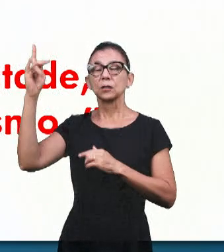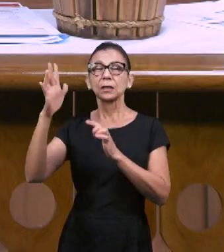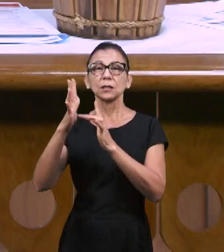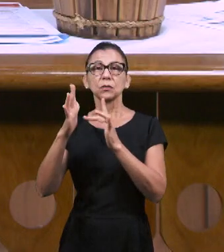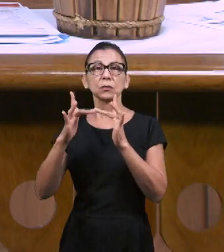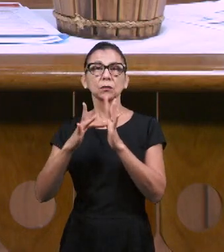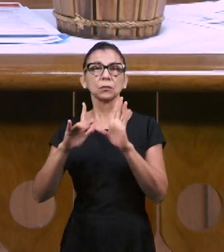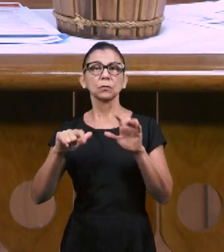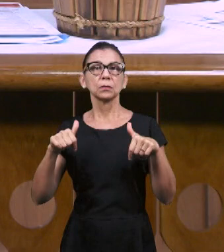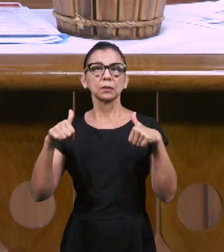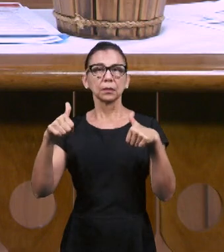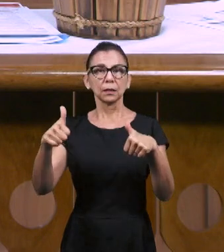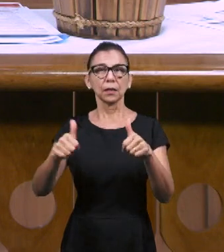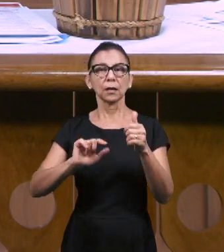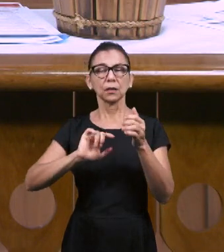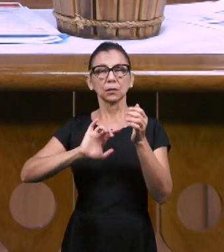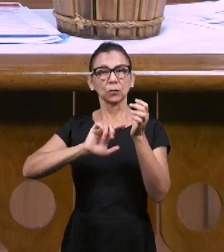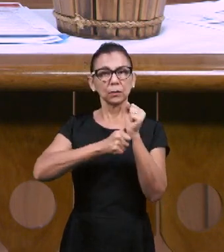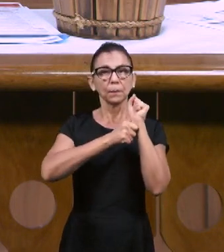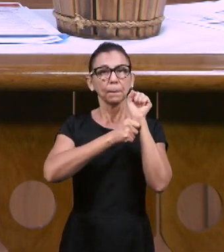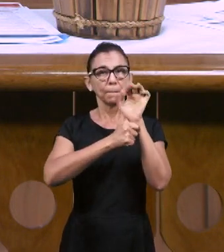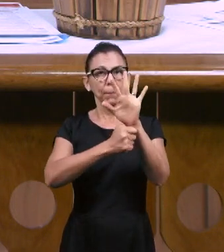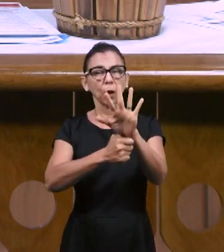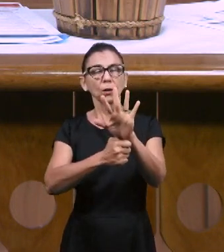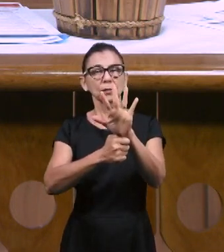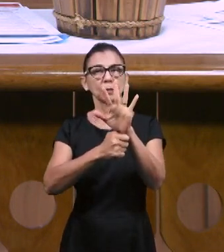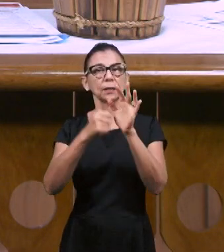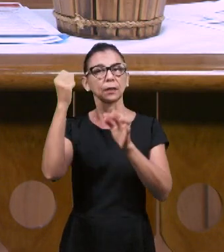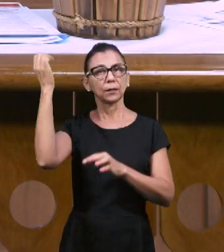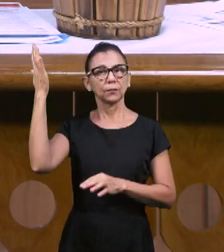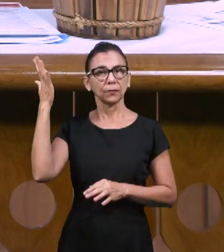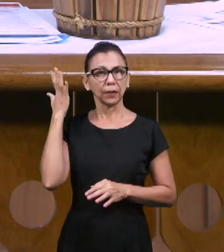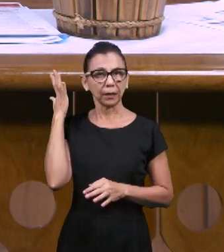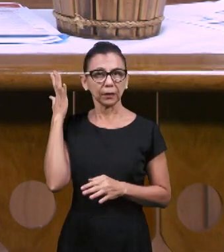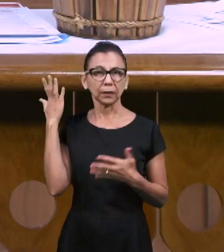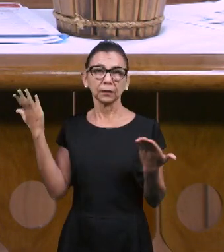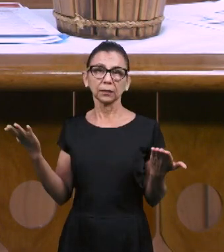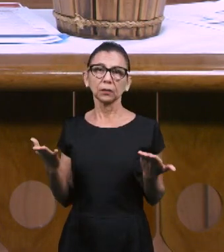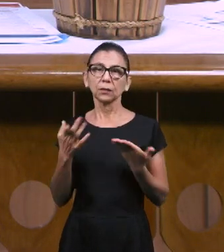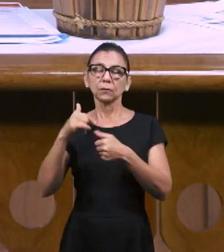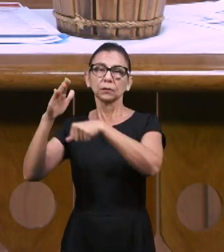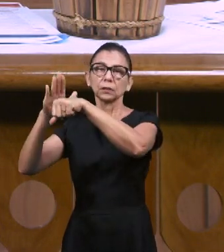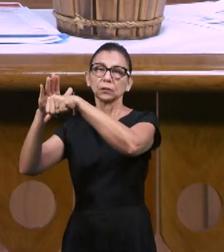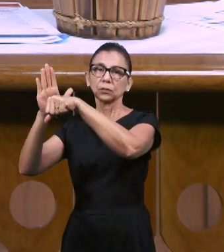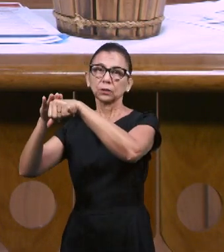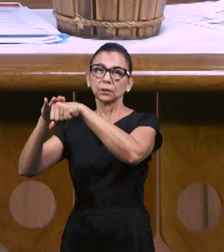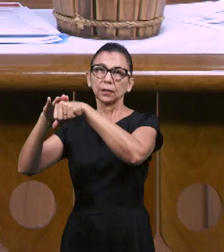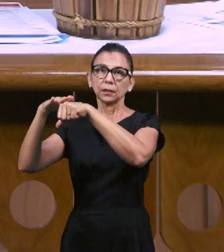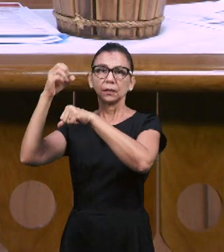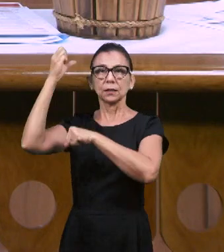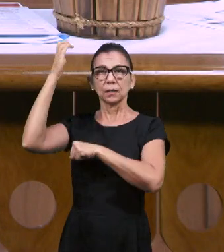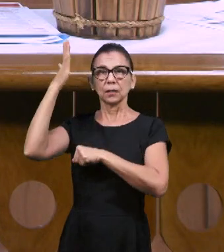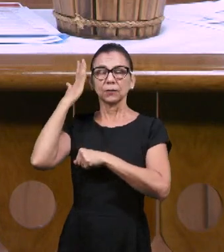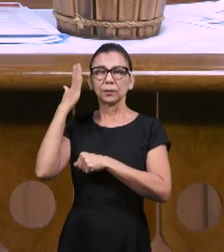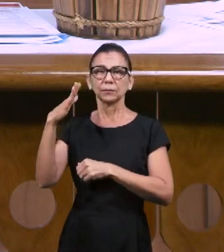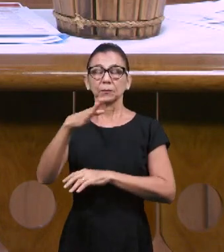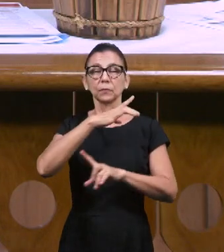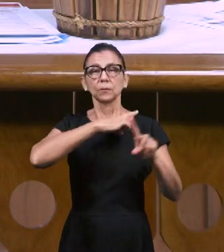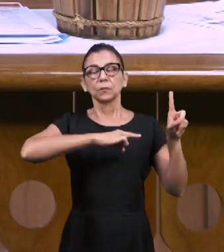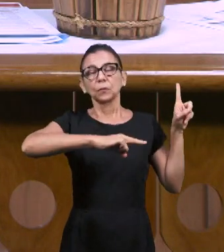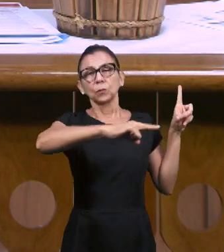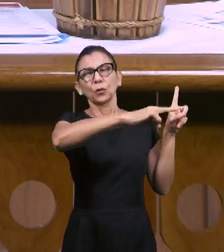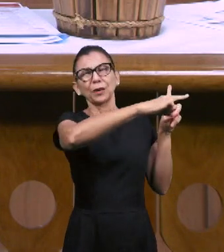cela, qui a proposé en lui-même. Il s'est proposé à se révéler à l'homme. En étant mort à la croix de